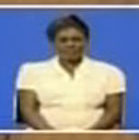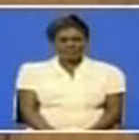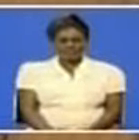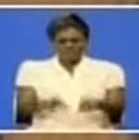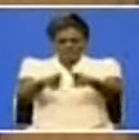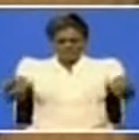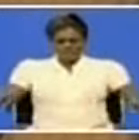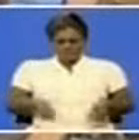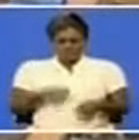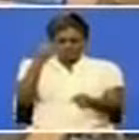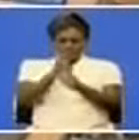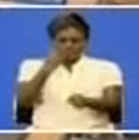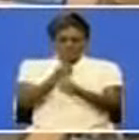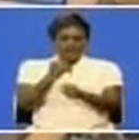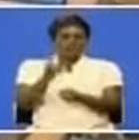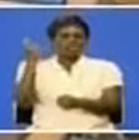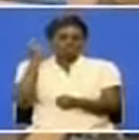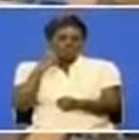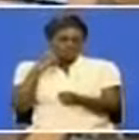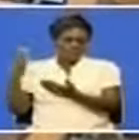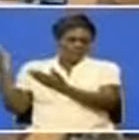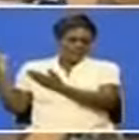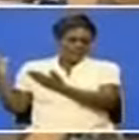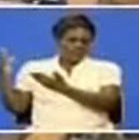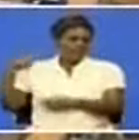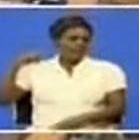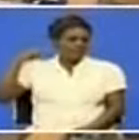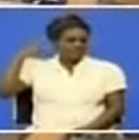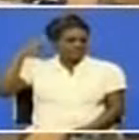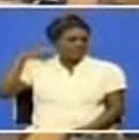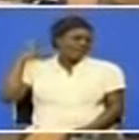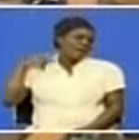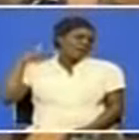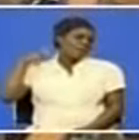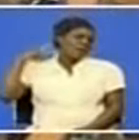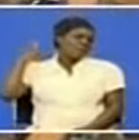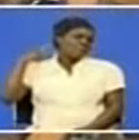Chumba cha kazi cha kikundi cha Twaweza mtaani Kariobangi.